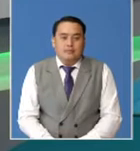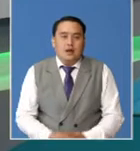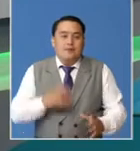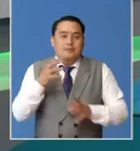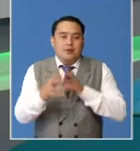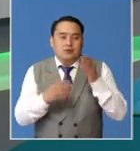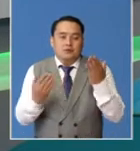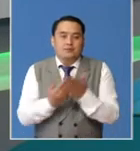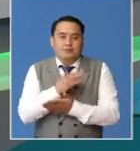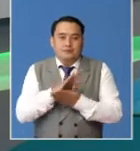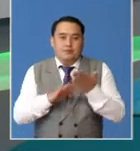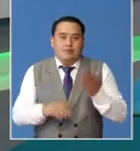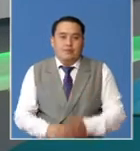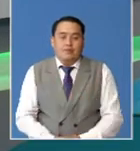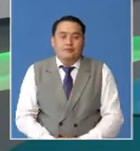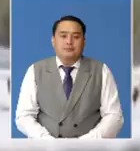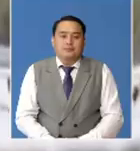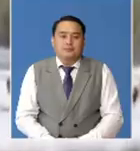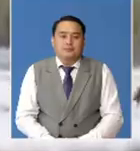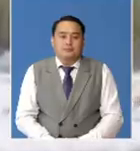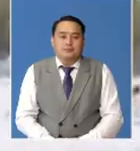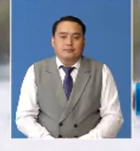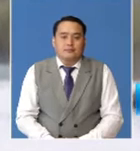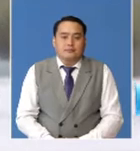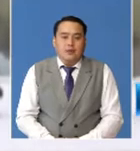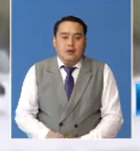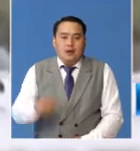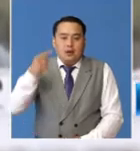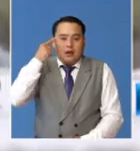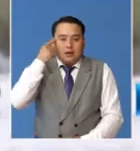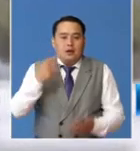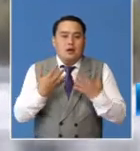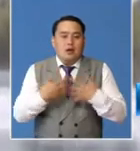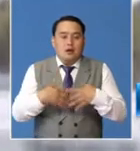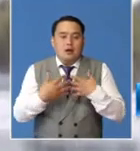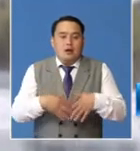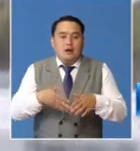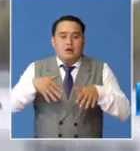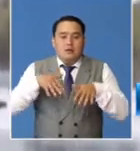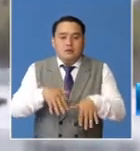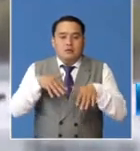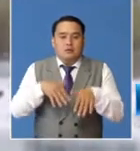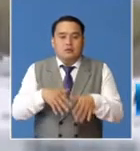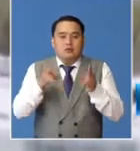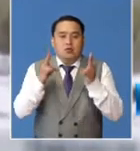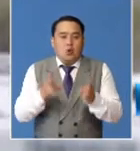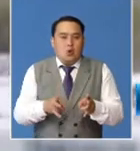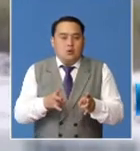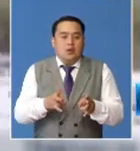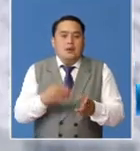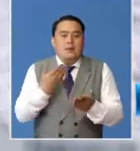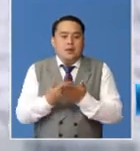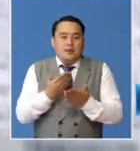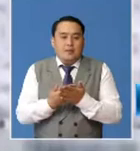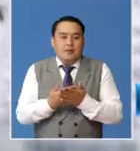События в мире продолжит выпуск. В МЧС Кыргызстана подсчитали ущерб от майского снегопада на Иссык-Куле. По предварительным